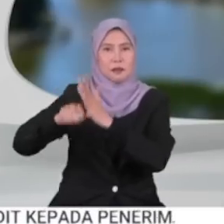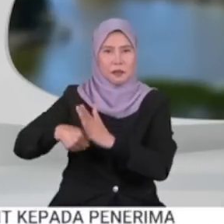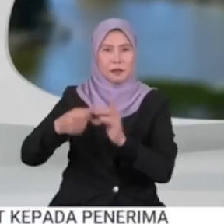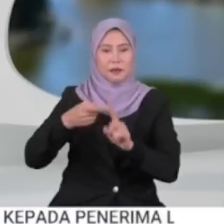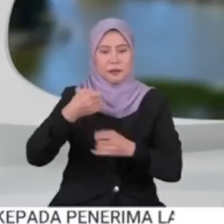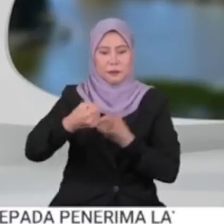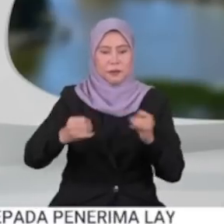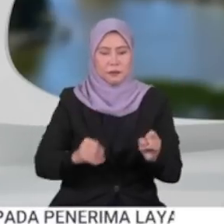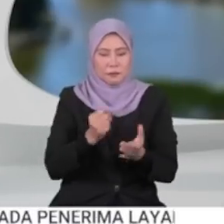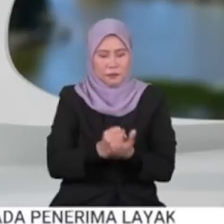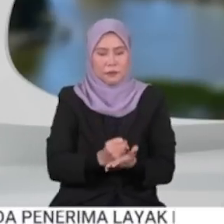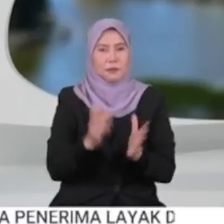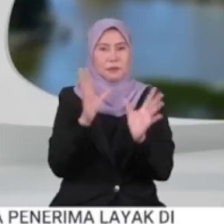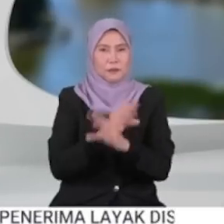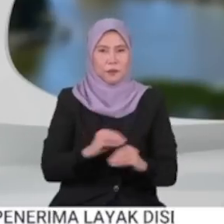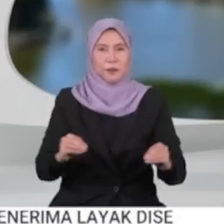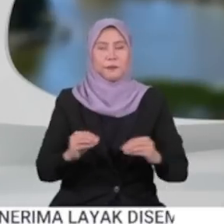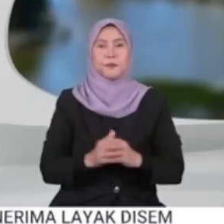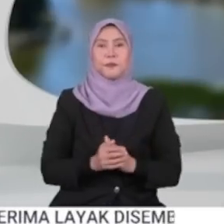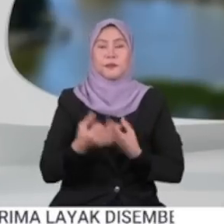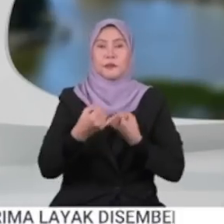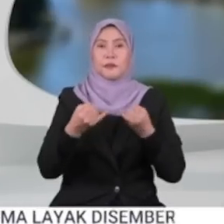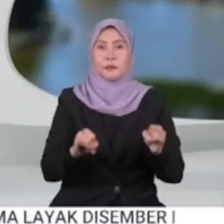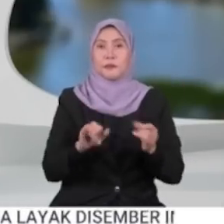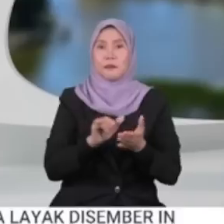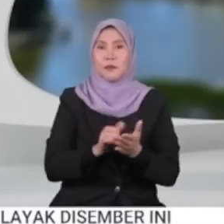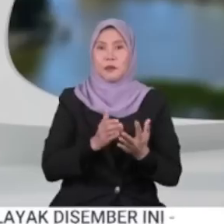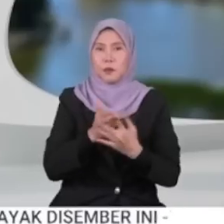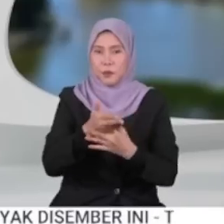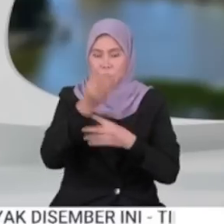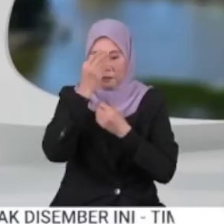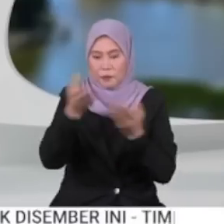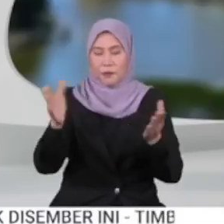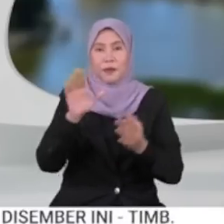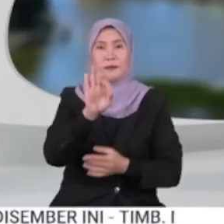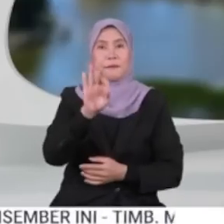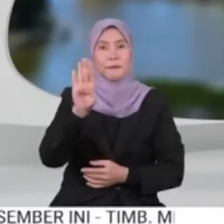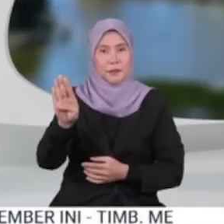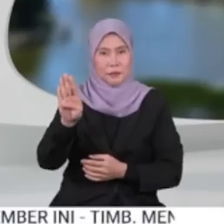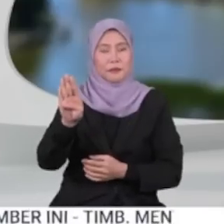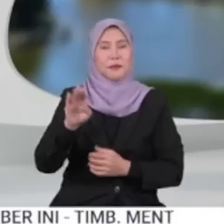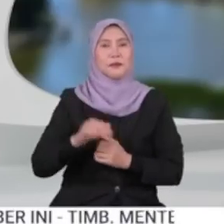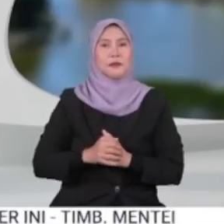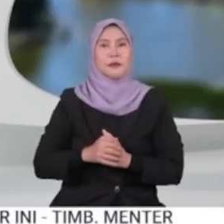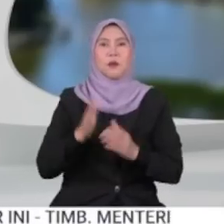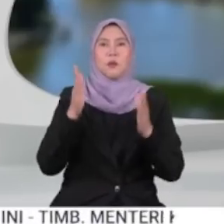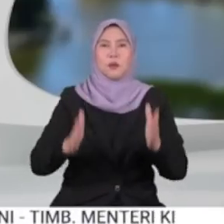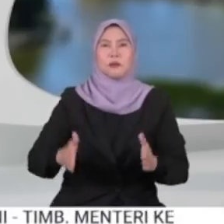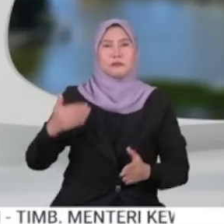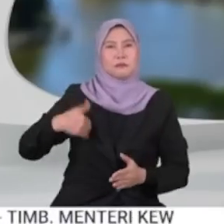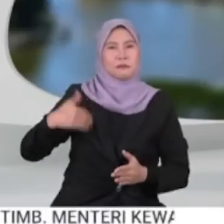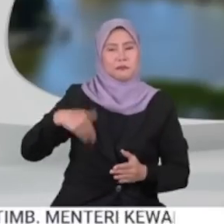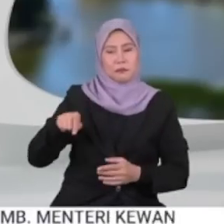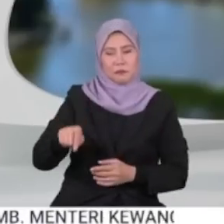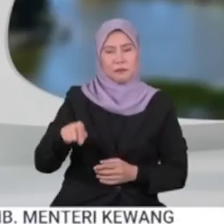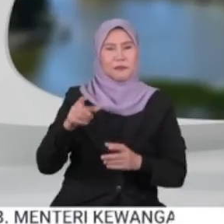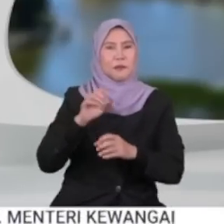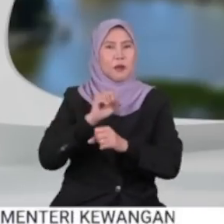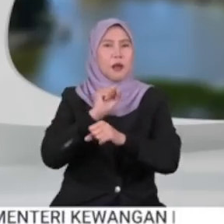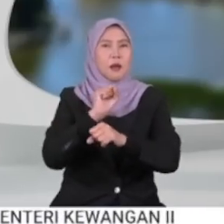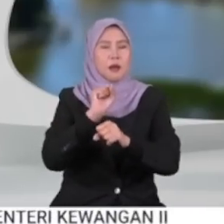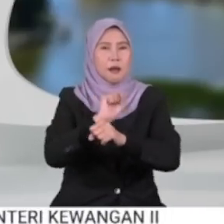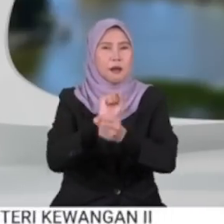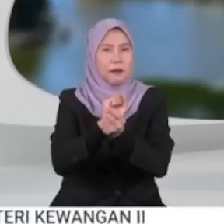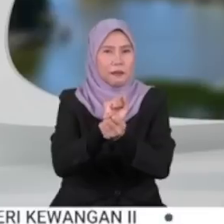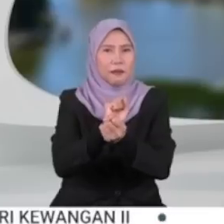Jabatan Imigresen Malaysia Sarawak. Jabatan itu menerusi satu kenyataan di Facebook memberitahu warga asing tersebut merupakan tahanan